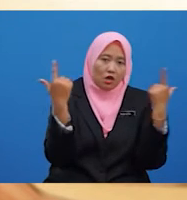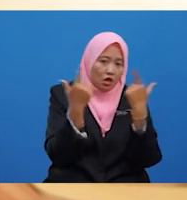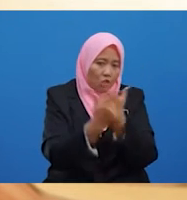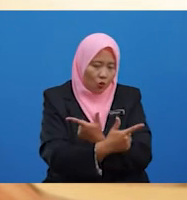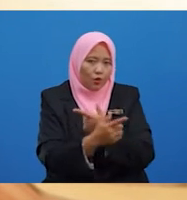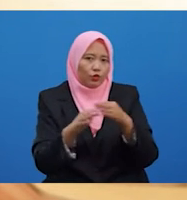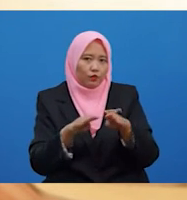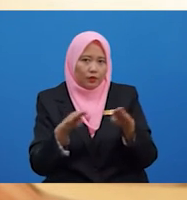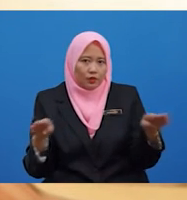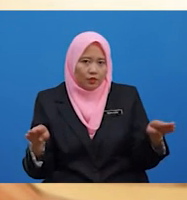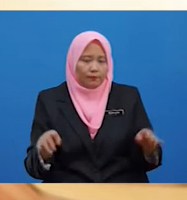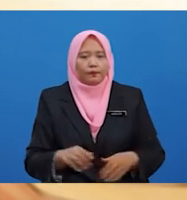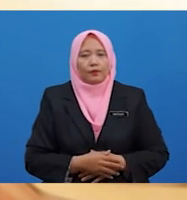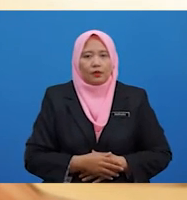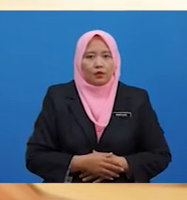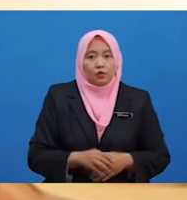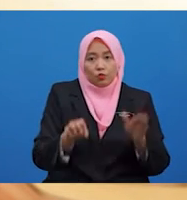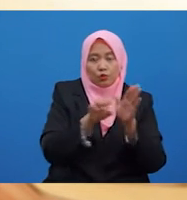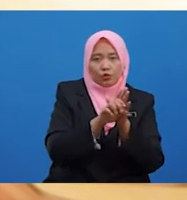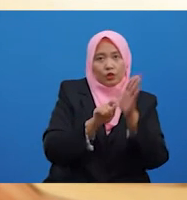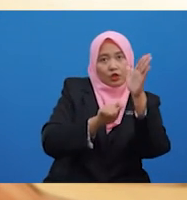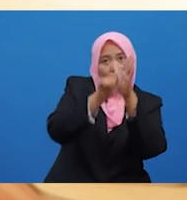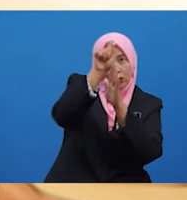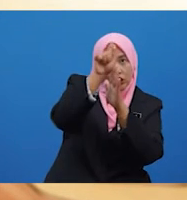lawannya. Tinggi lawannya rendah,